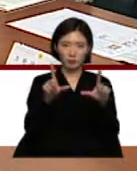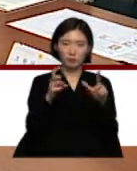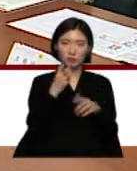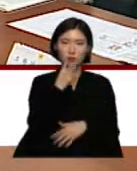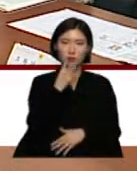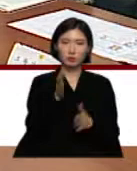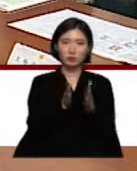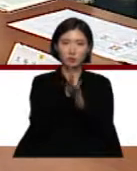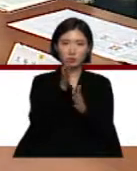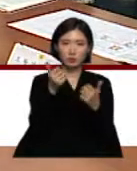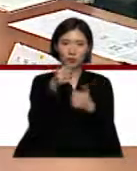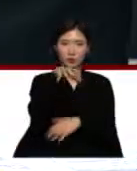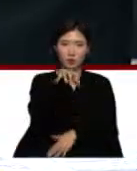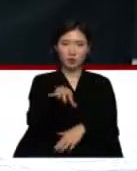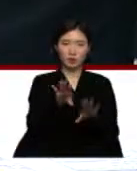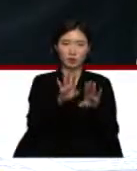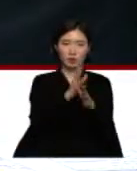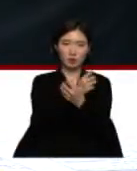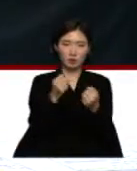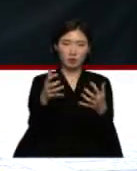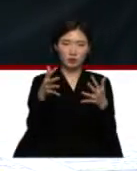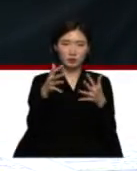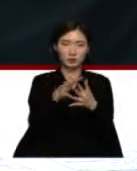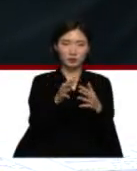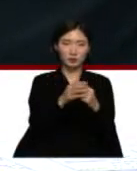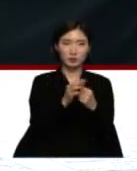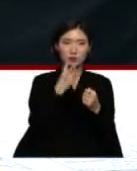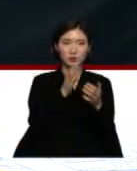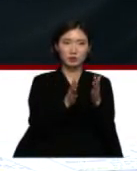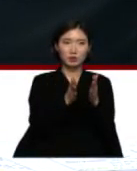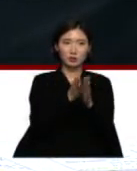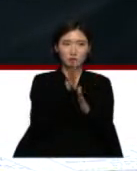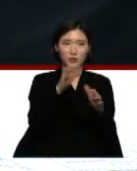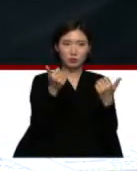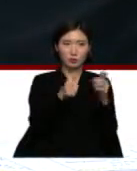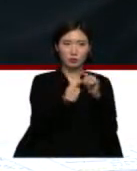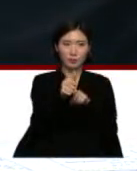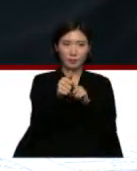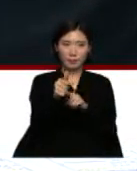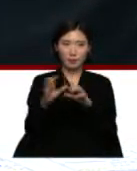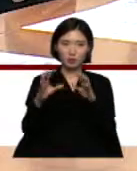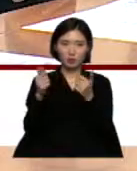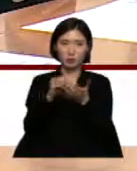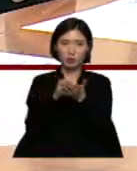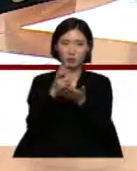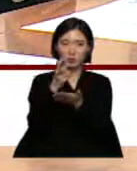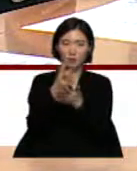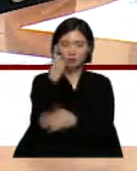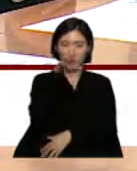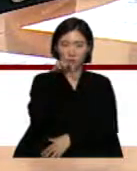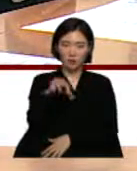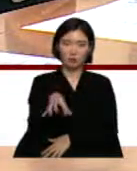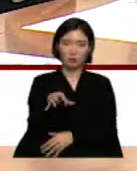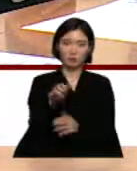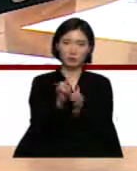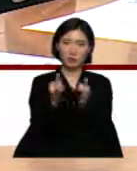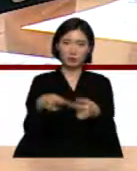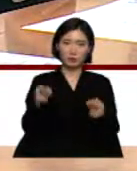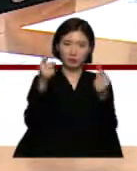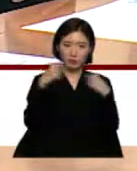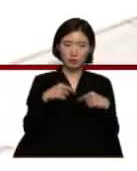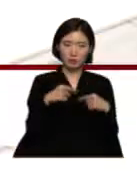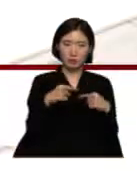서울시의회 의장실에서 열린 협약식에는 양중욱 서울시의회 의장과 이대영 국회 입법조사처장 등이 참석해